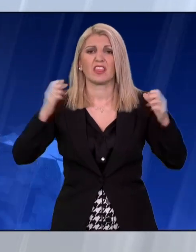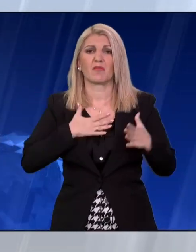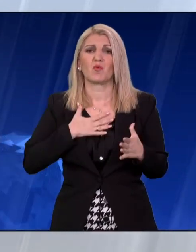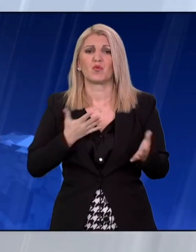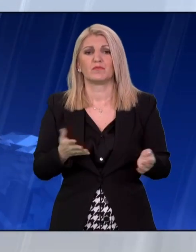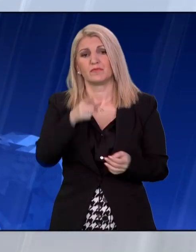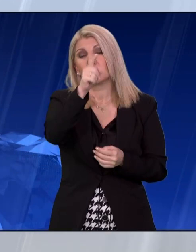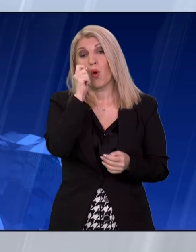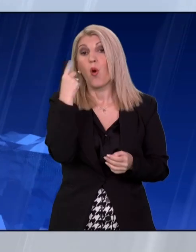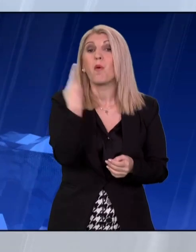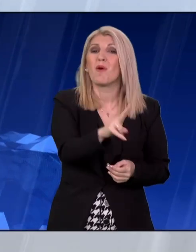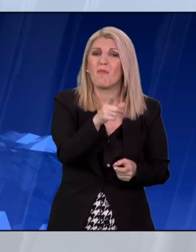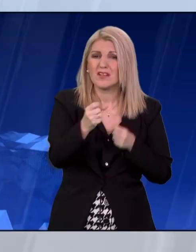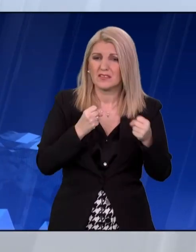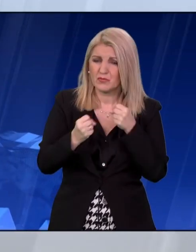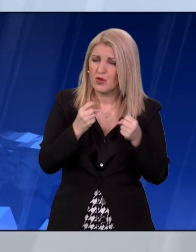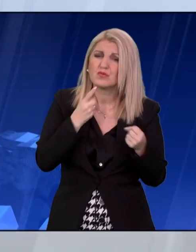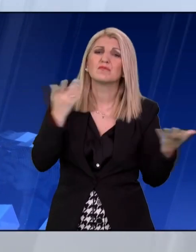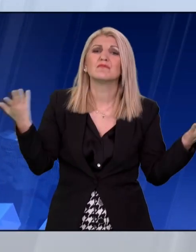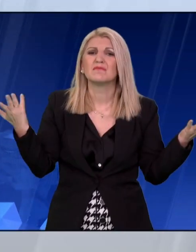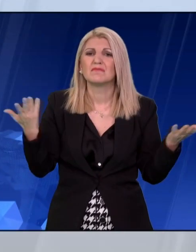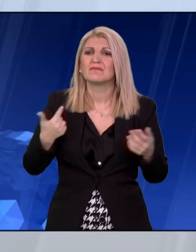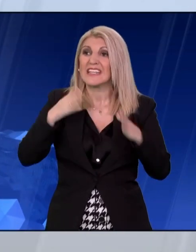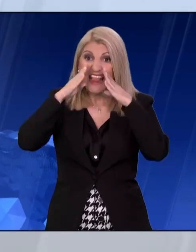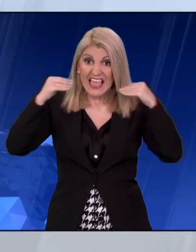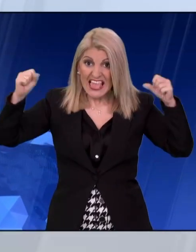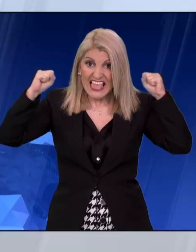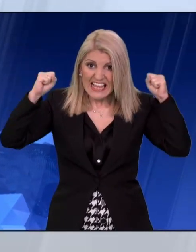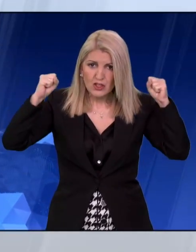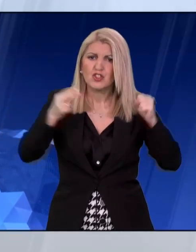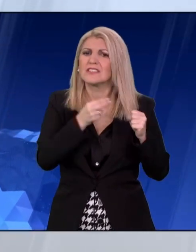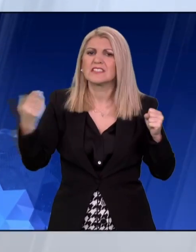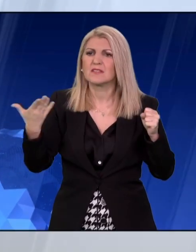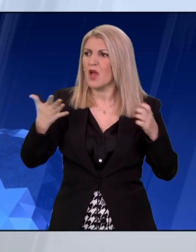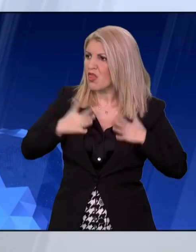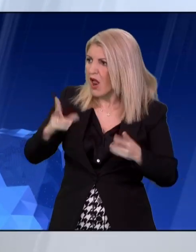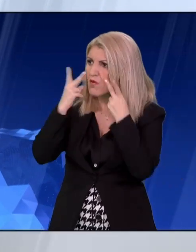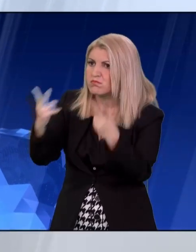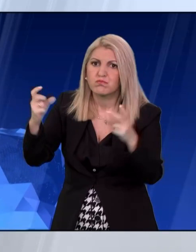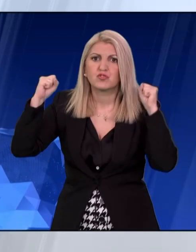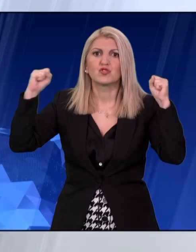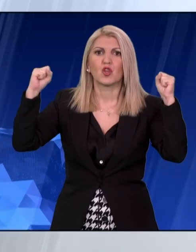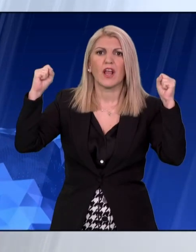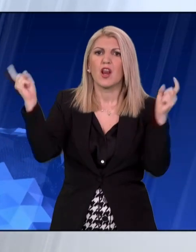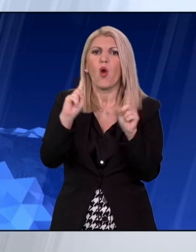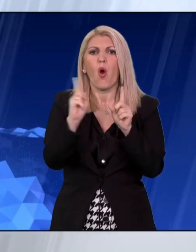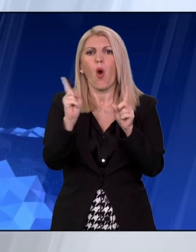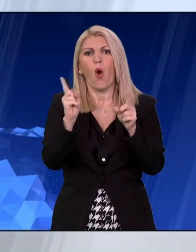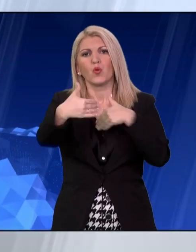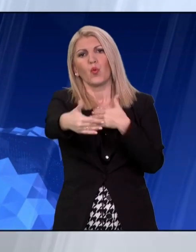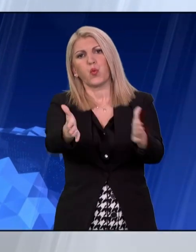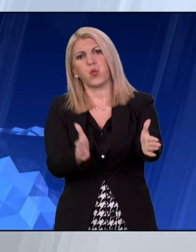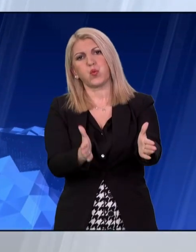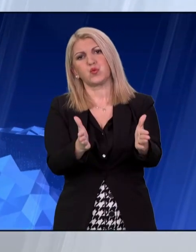ζωντανούς όχι στο κουτί μέσα δεν ζουν δεν ζουν ξαπλωμένοι ο γιος τους ο σαραντάχρονος